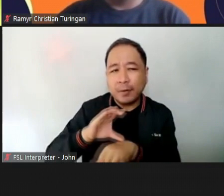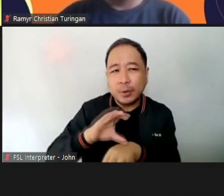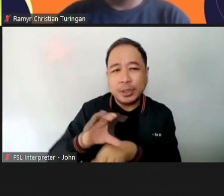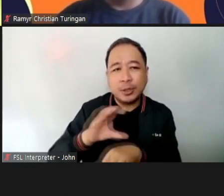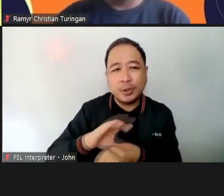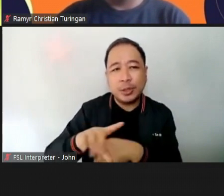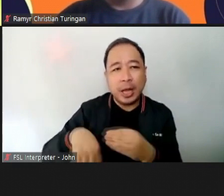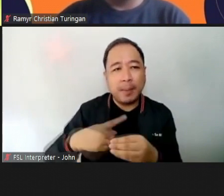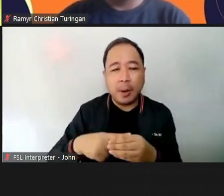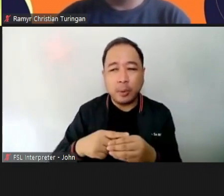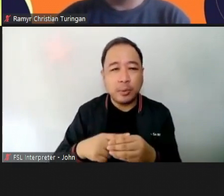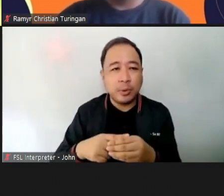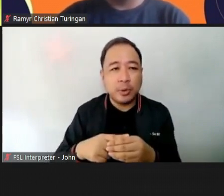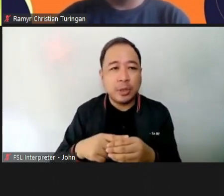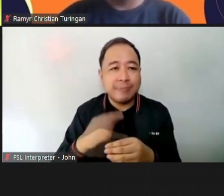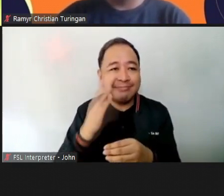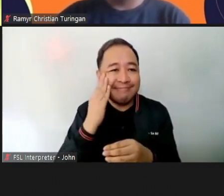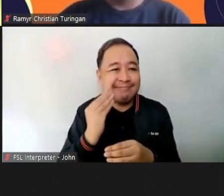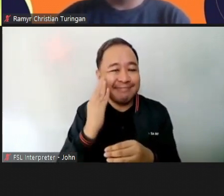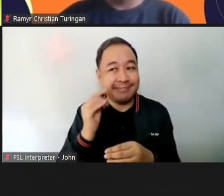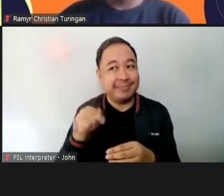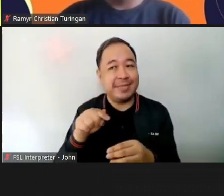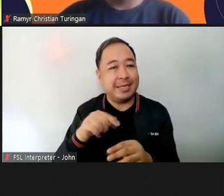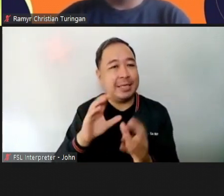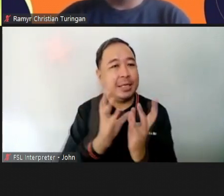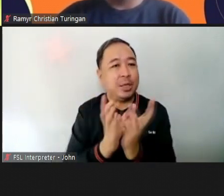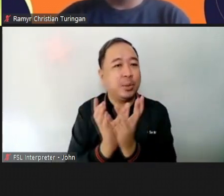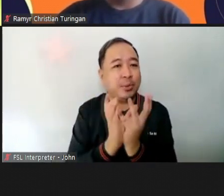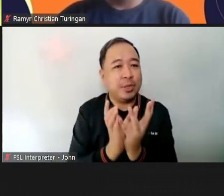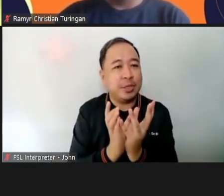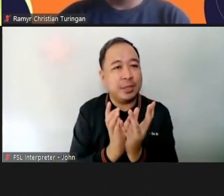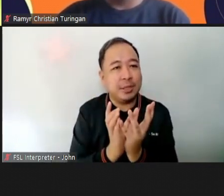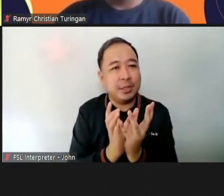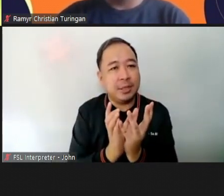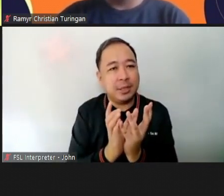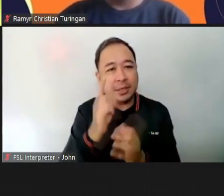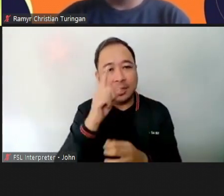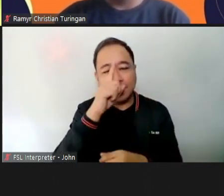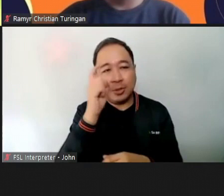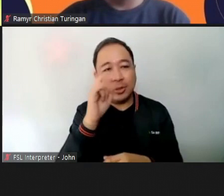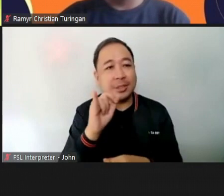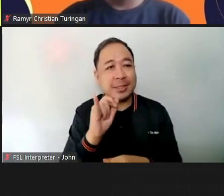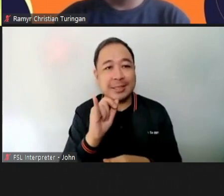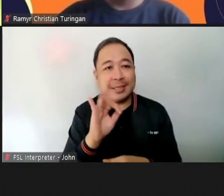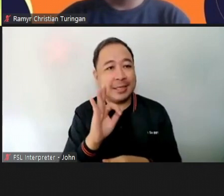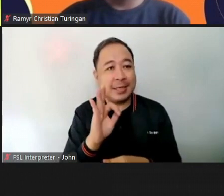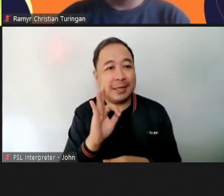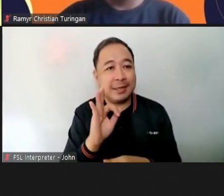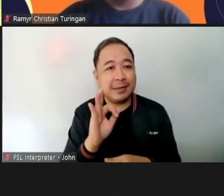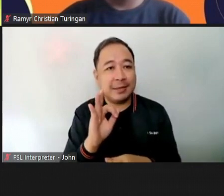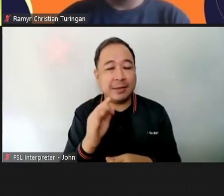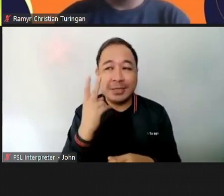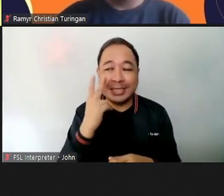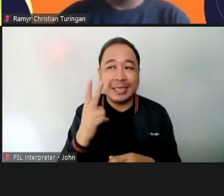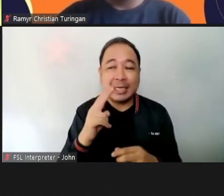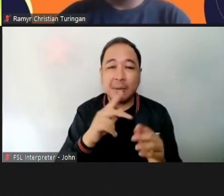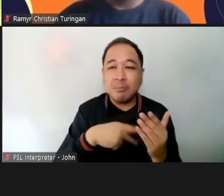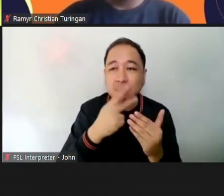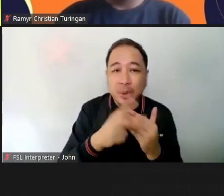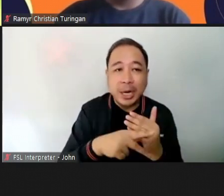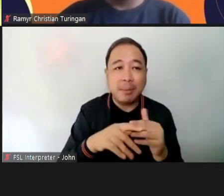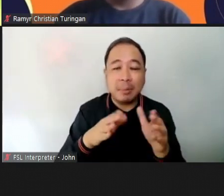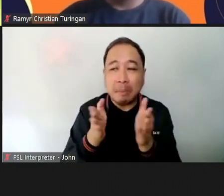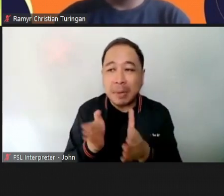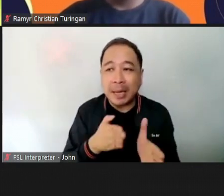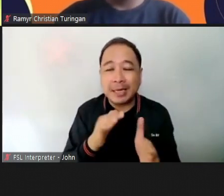na nararanasan natin in our community. Kasi kapag mahirap po tayo gumawa ng mga plans and programs kung wala po tayong data, di